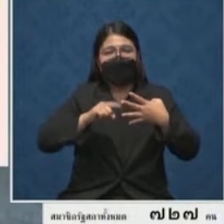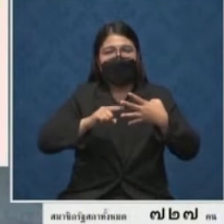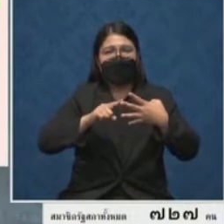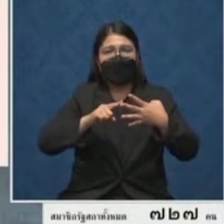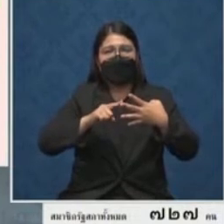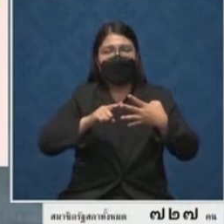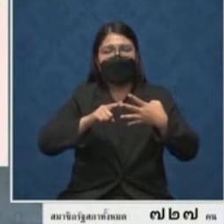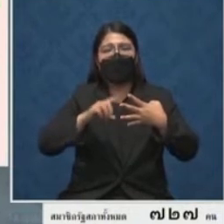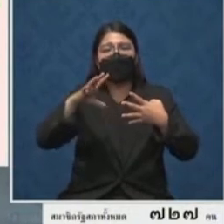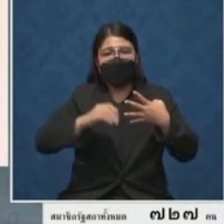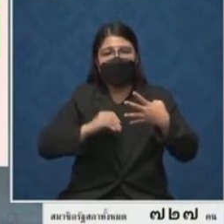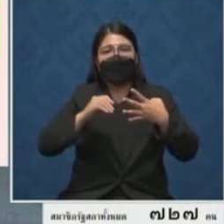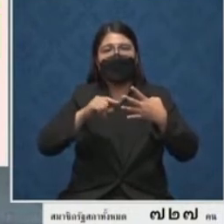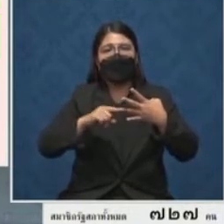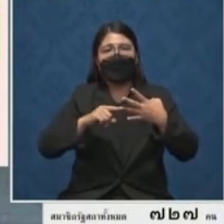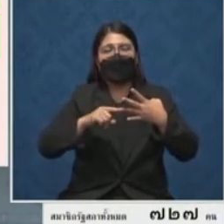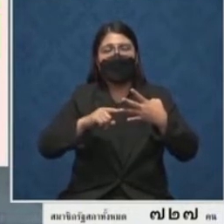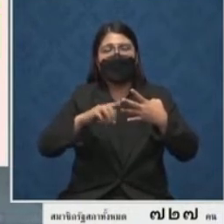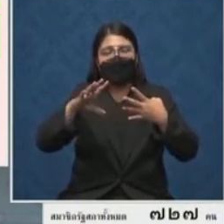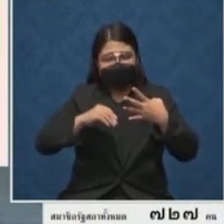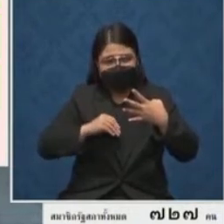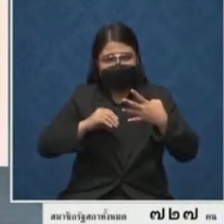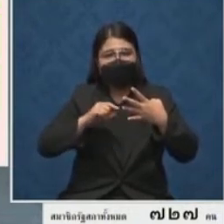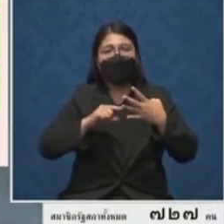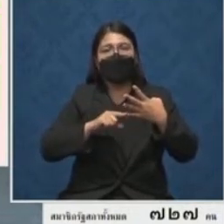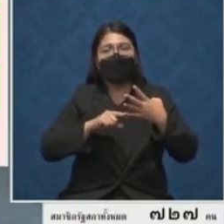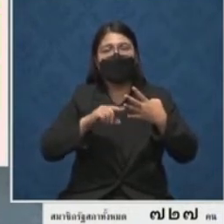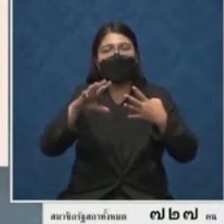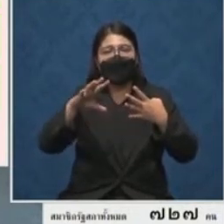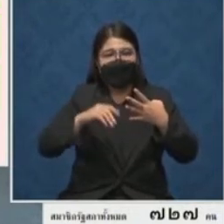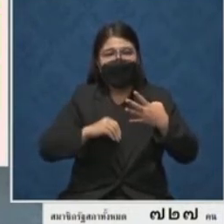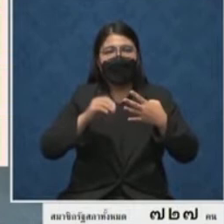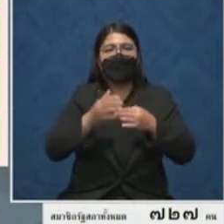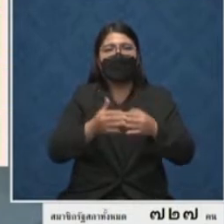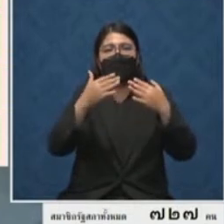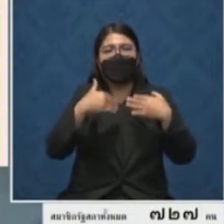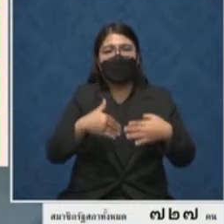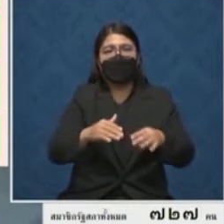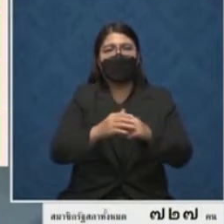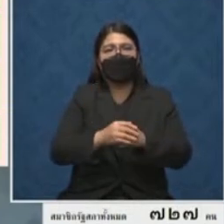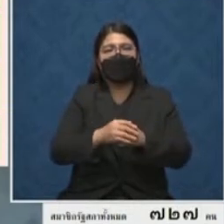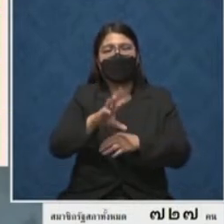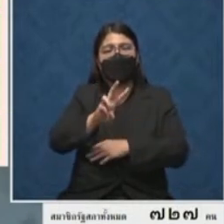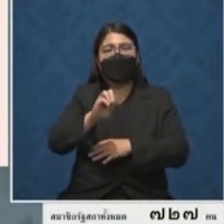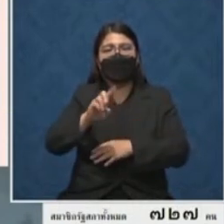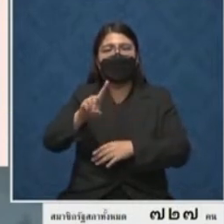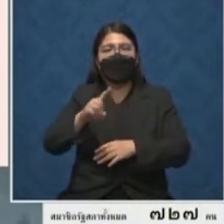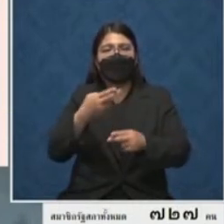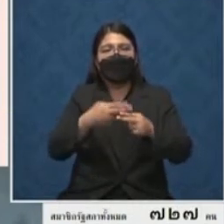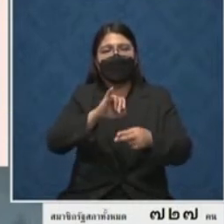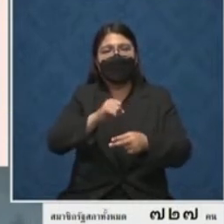2รับหลักการ3รับหลักการ4รับหลักการครับ 61นายจลัดฤทธิ์จันทร